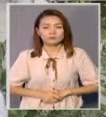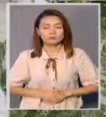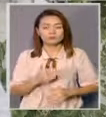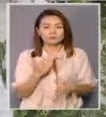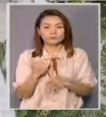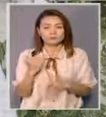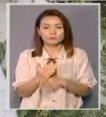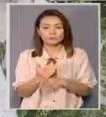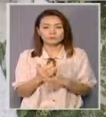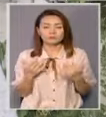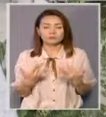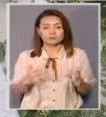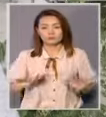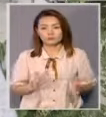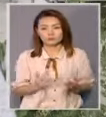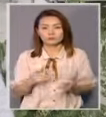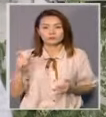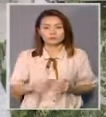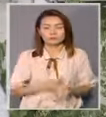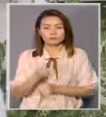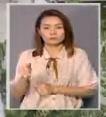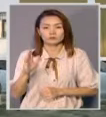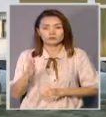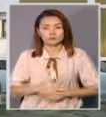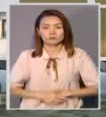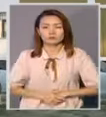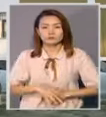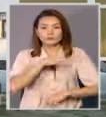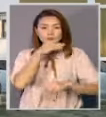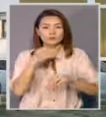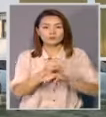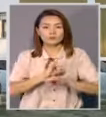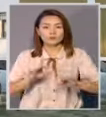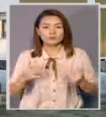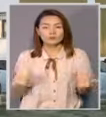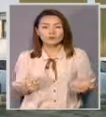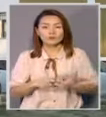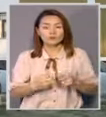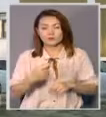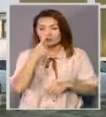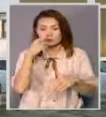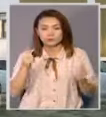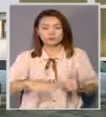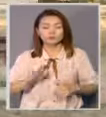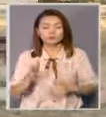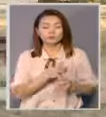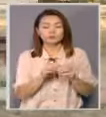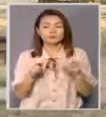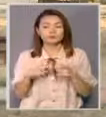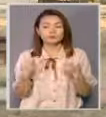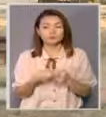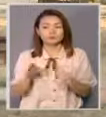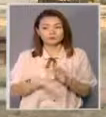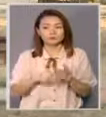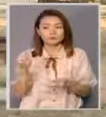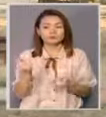көмек қажет болған жағдайда бұл кісіге тағайындалатын болады. Жауаптылардың сөзіне сенсек, мәселе жақын арада шешілмек. Осылайша комиссиясы төлем